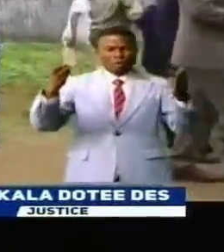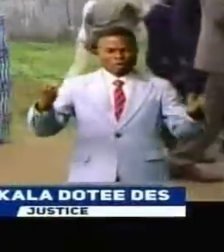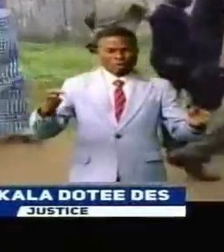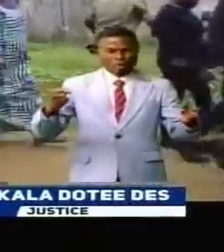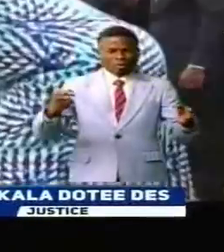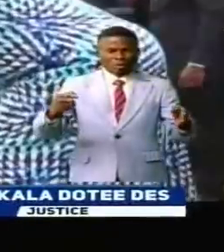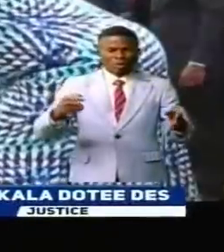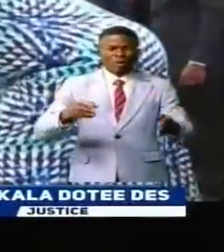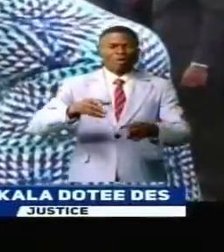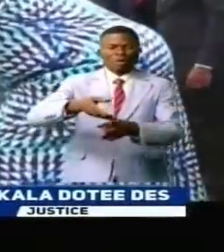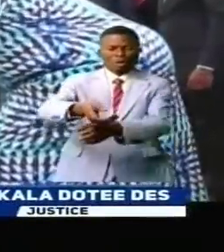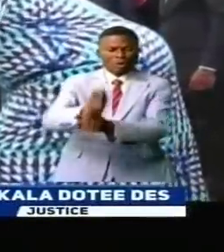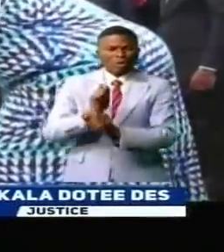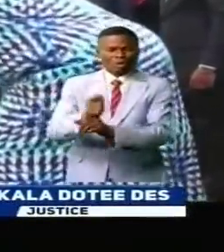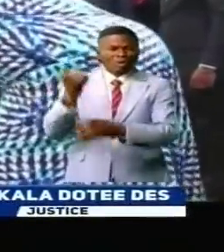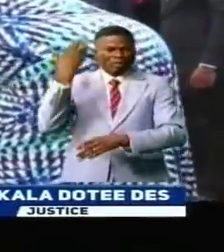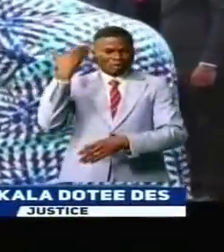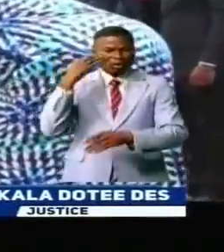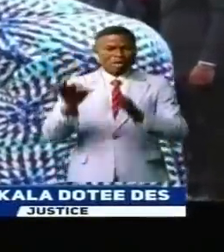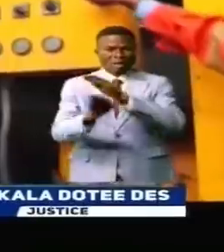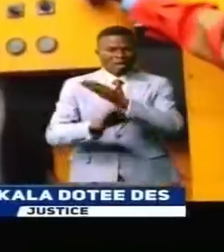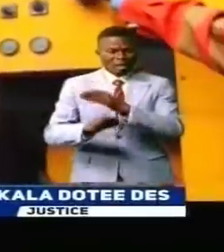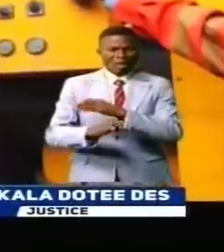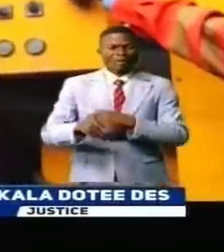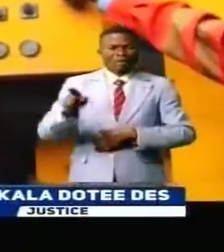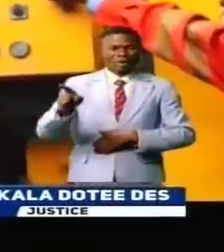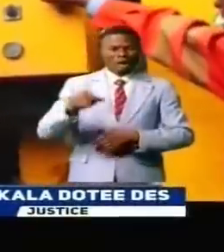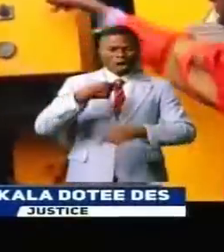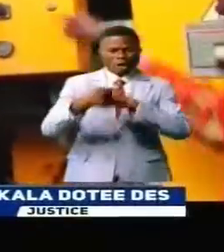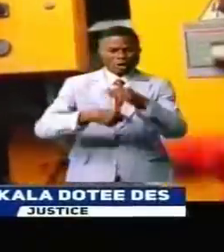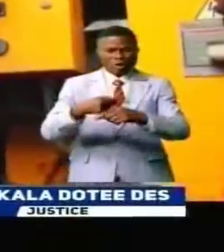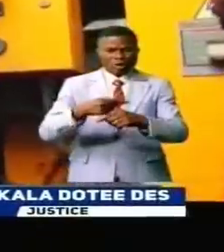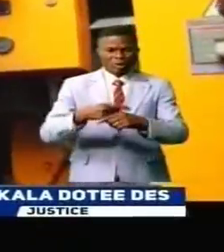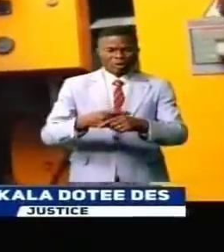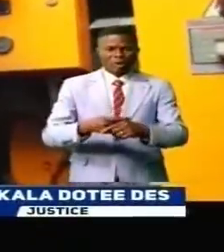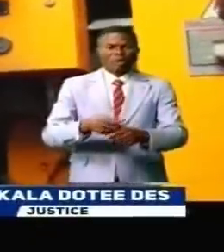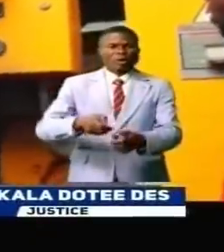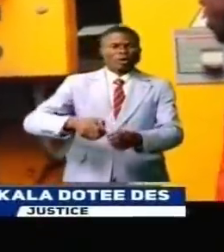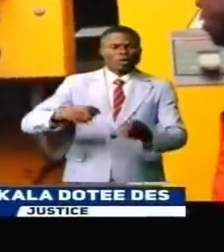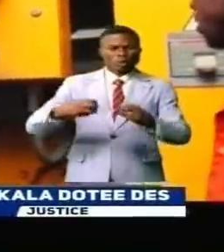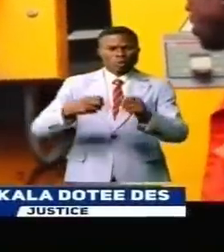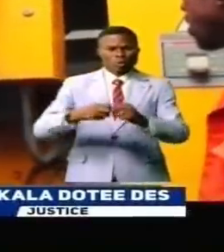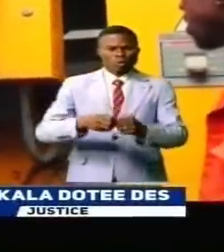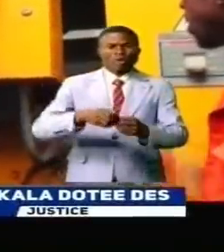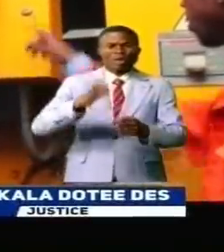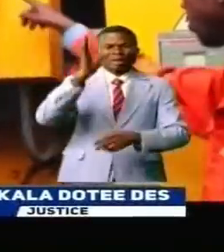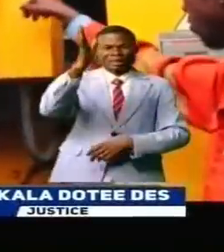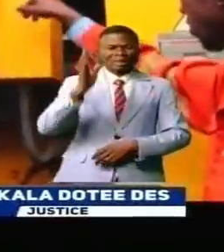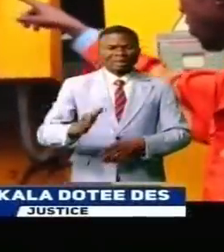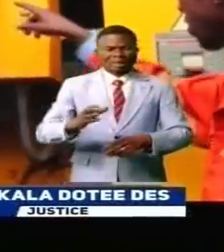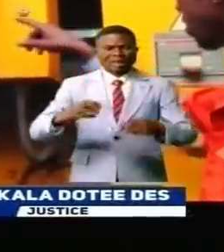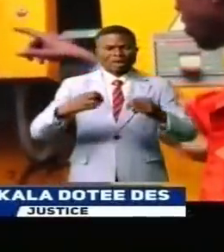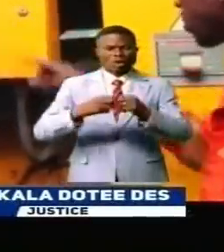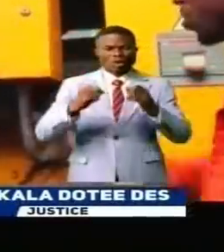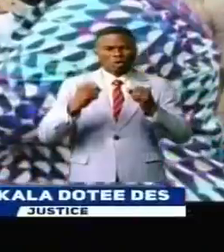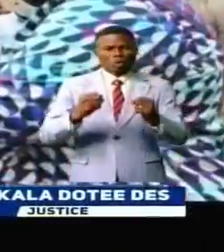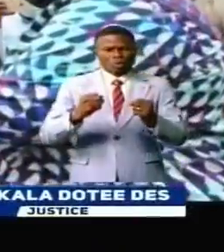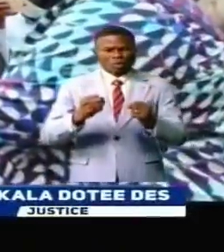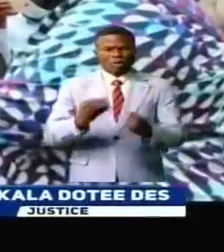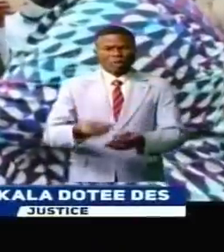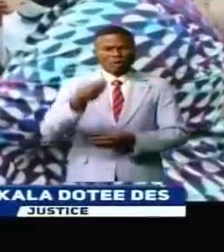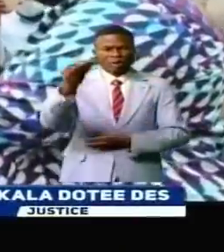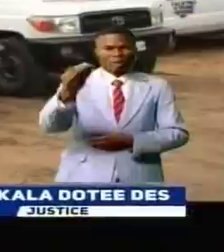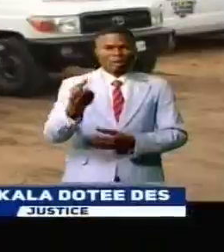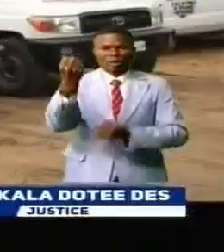du forage d'eau financé par la Fondation Vidal, au démarrage d'un générateur de 500 kVA et à la remise de